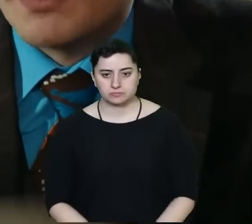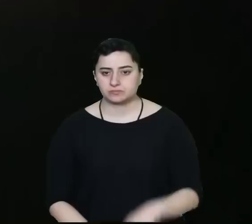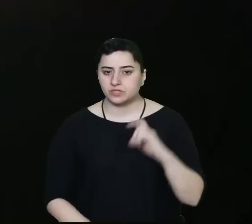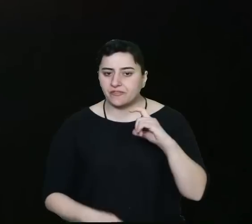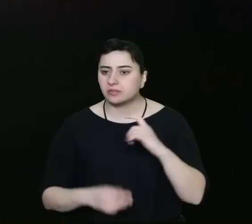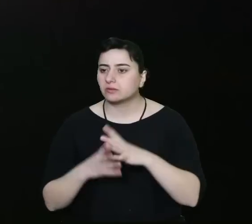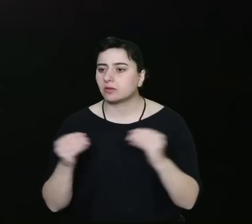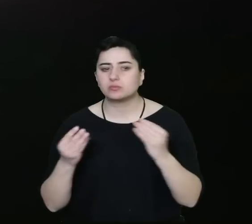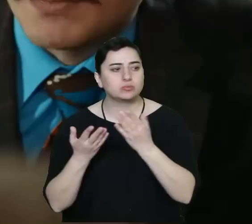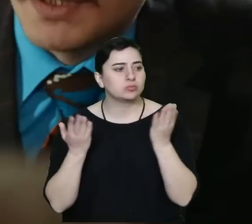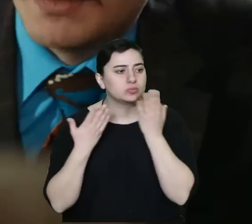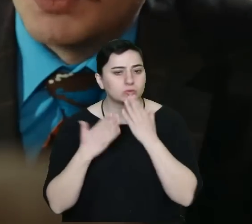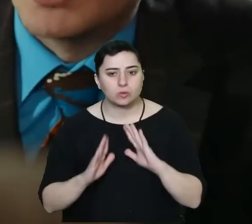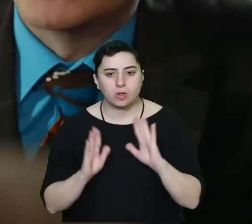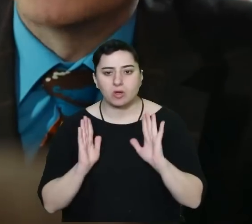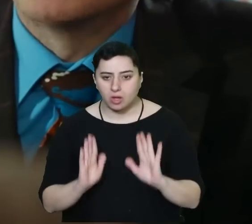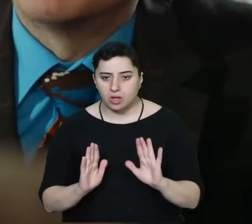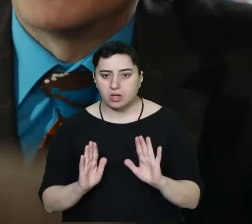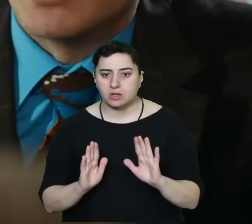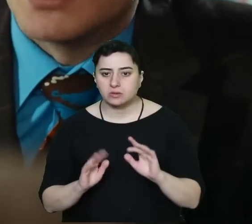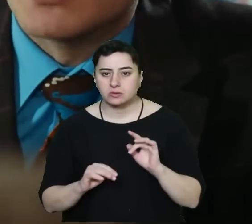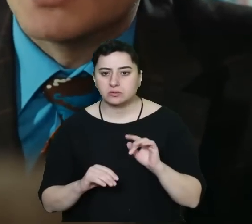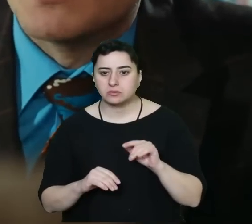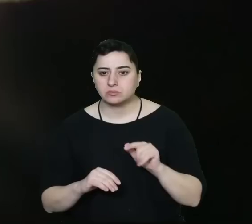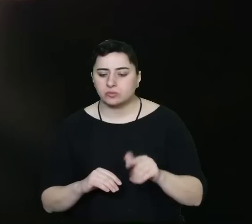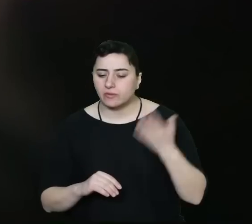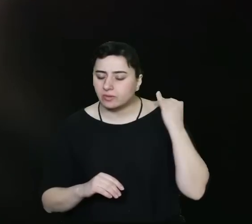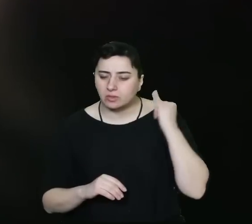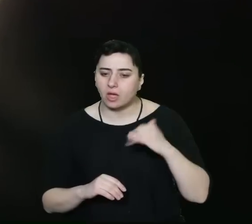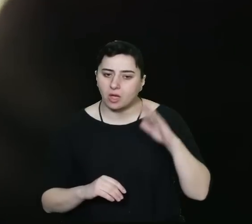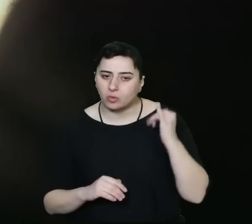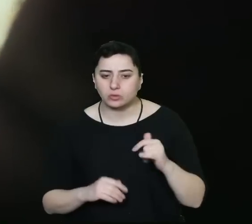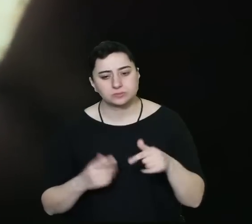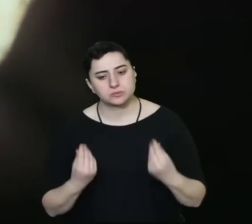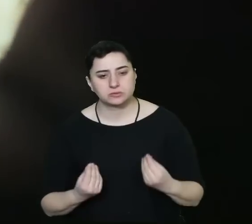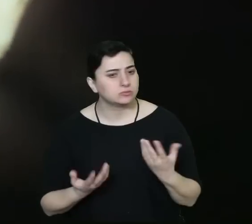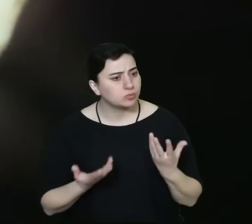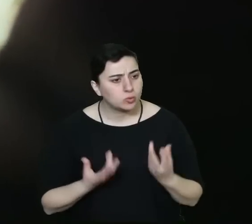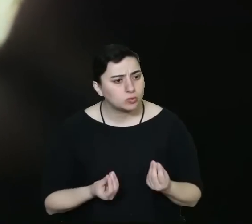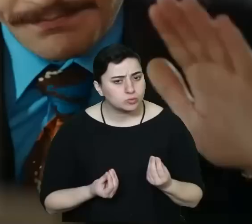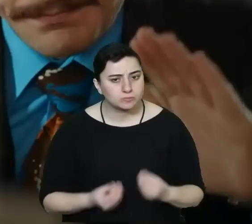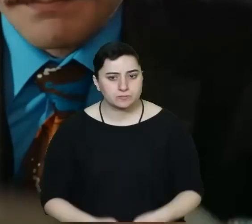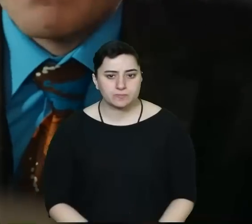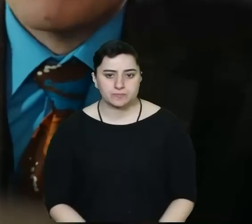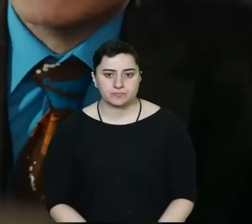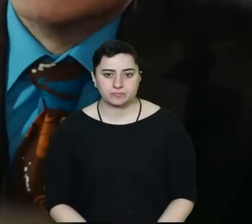Cevat Bey ortalarda yok. Ama onu ararken daha beteriyle karşılaştım. Hayırdır? Neymiş